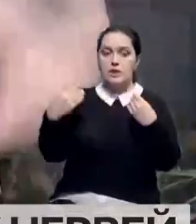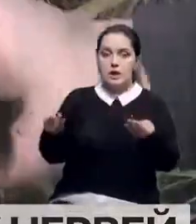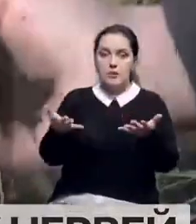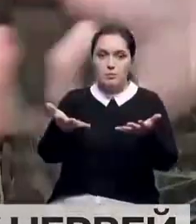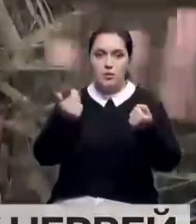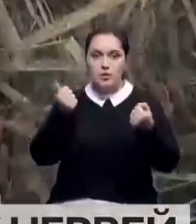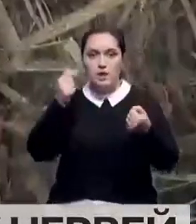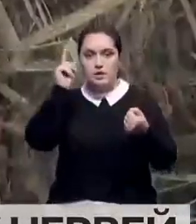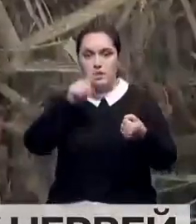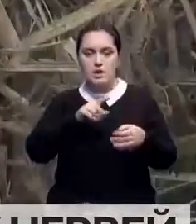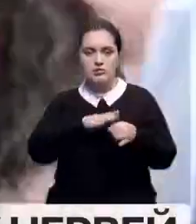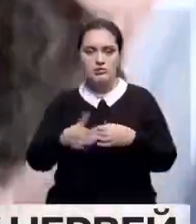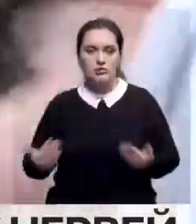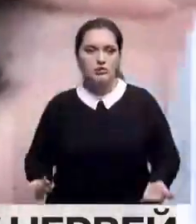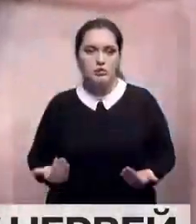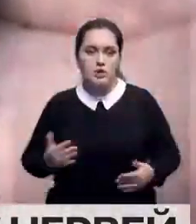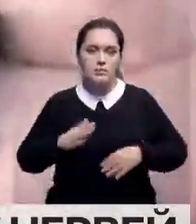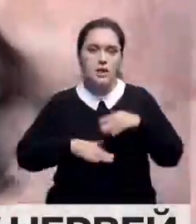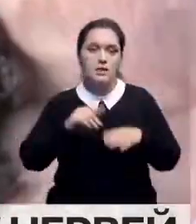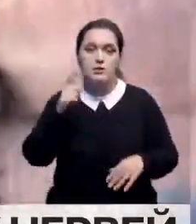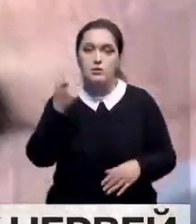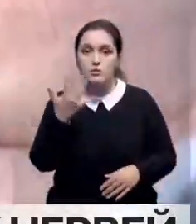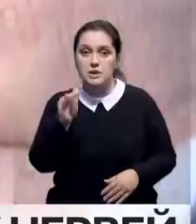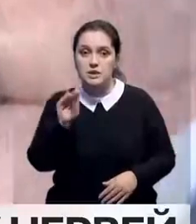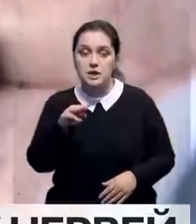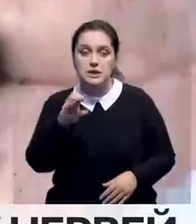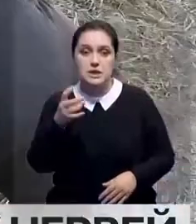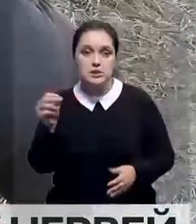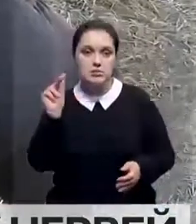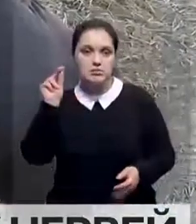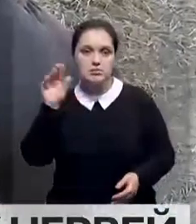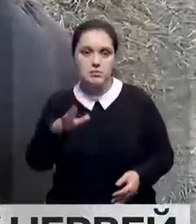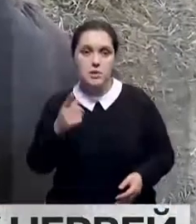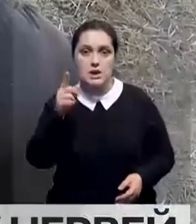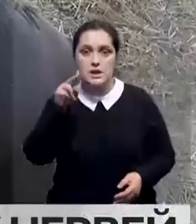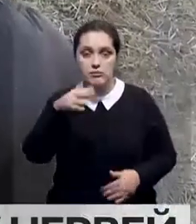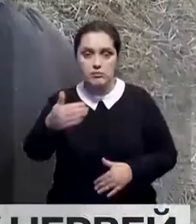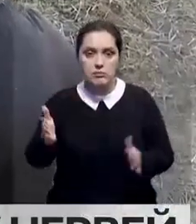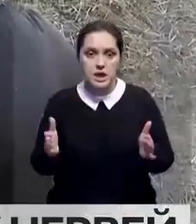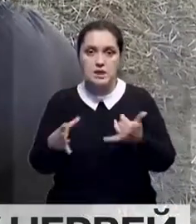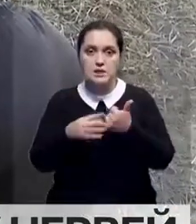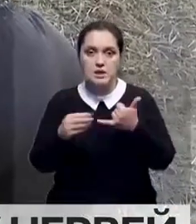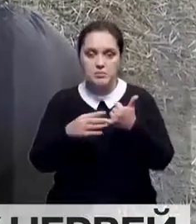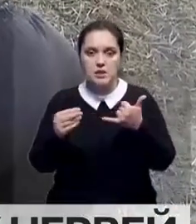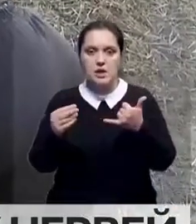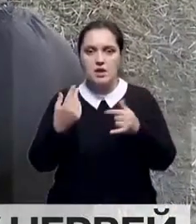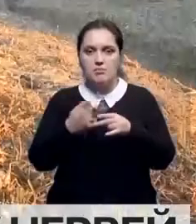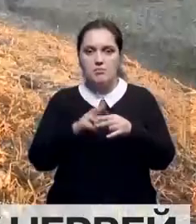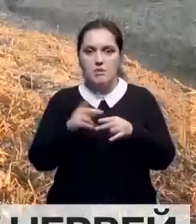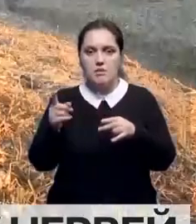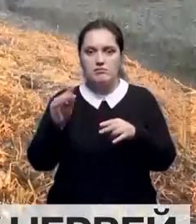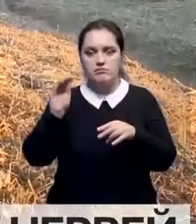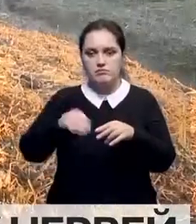полученные знания решил реализовать на практике. За 150 тысяч тенге он приобрел 1 квадратный метр земли и устроил небольшую